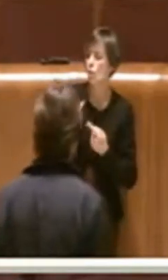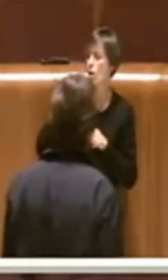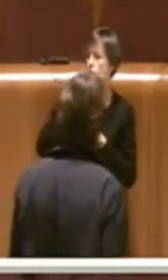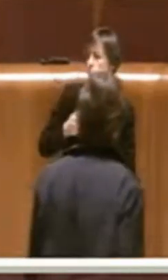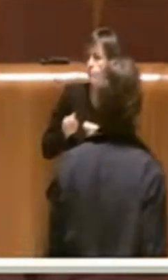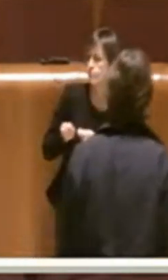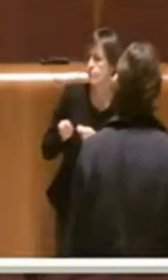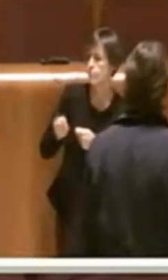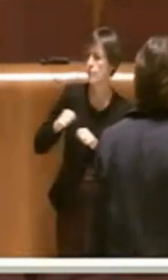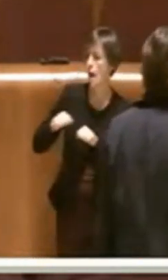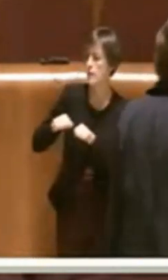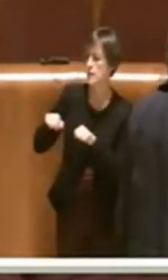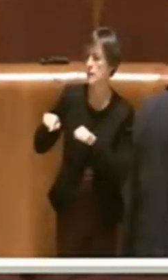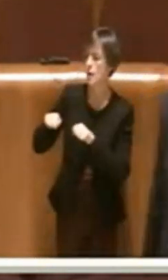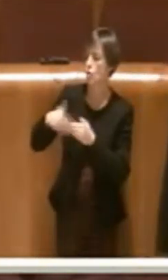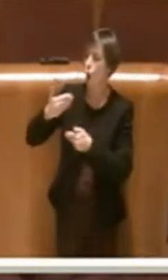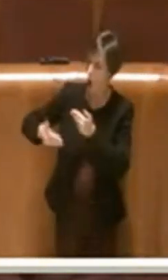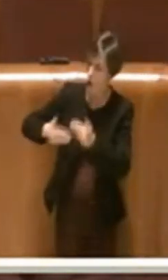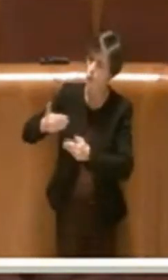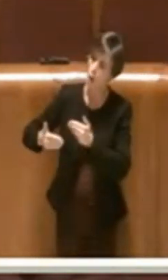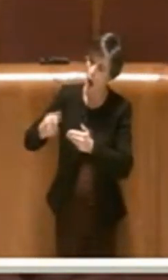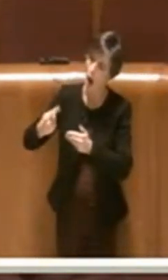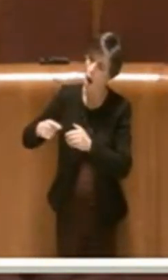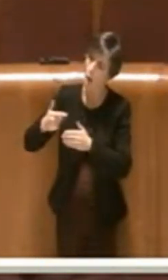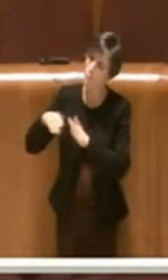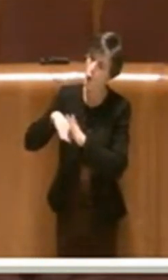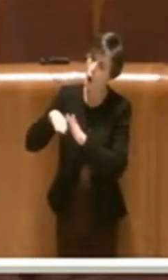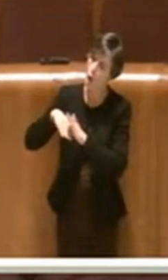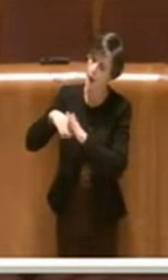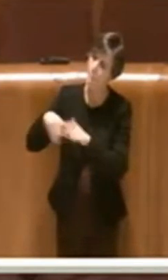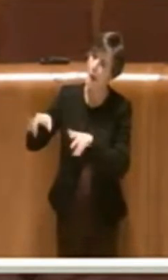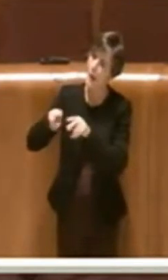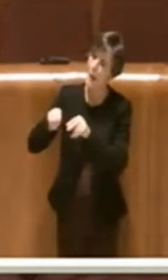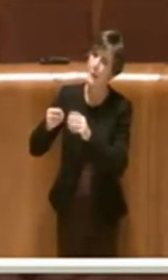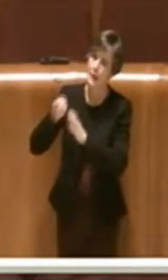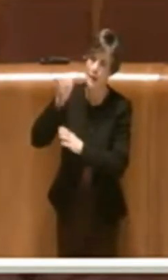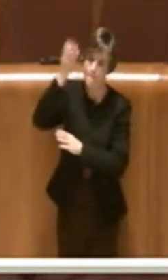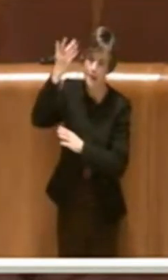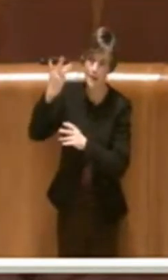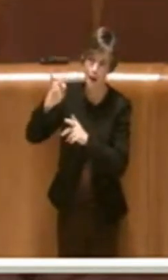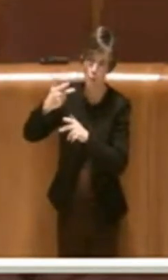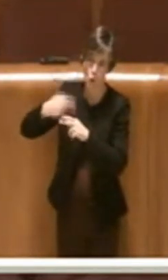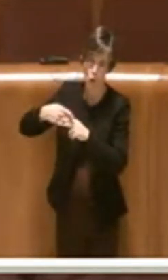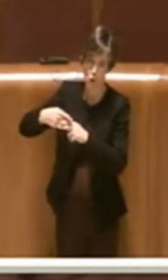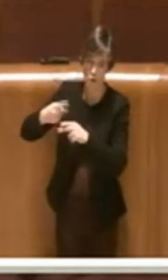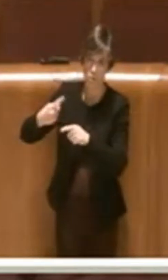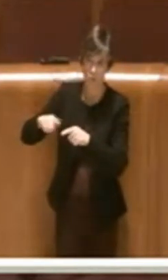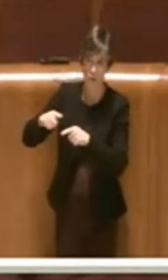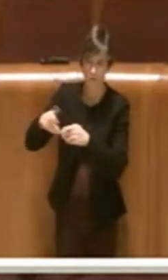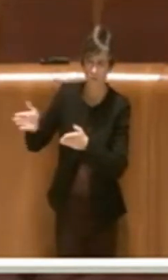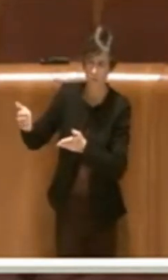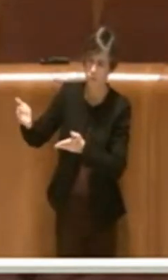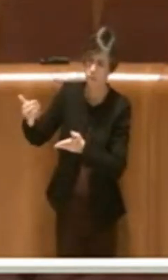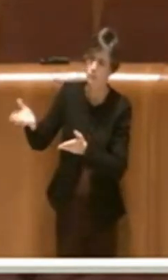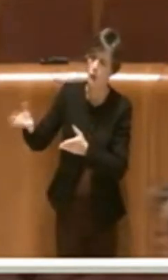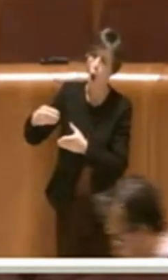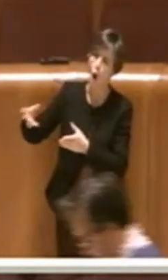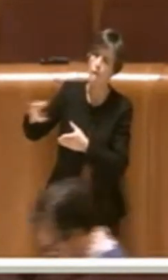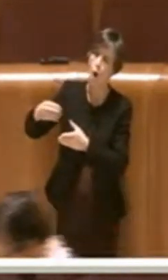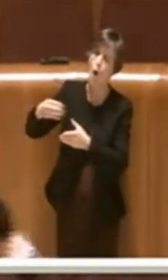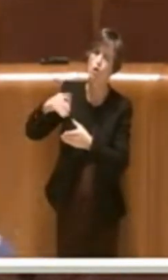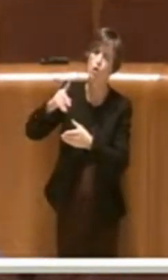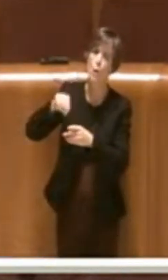programma reinventiamo roma individuando ulteriori immobili e compendi che possano entrare a far parte di questo